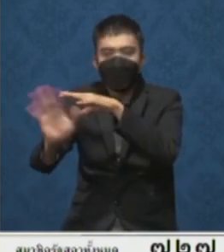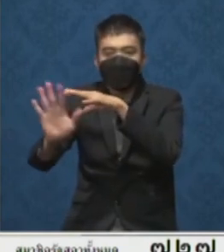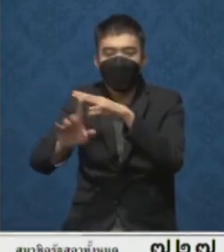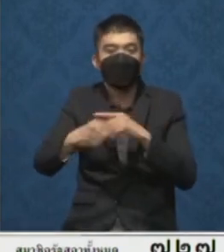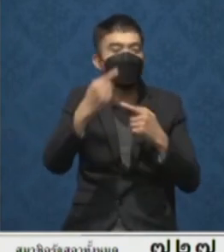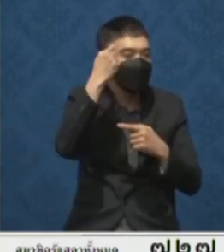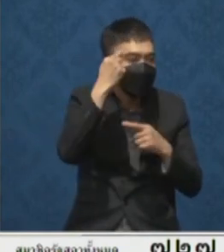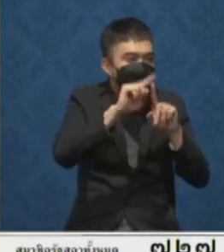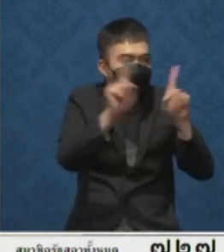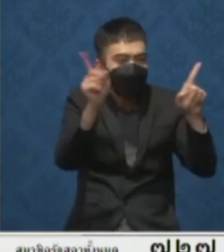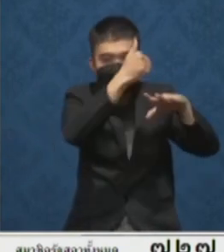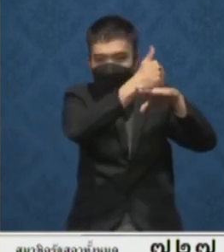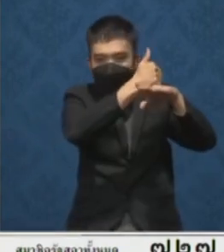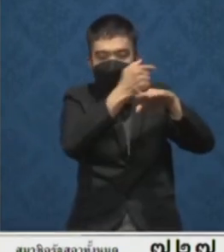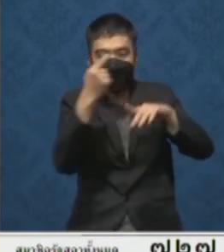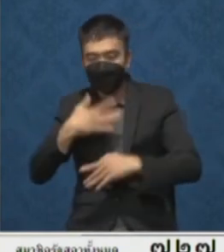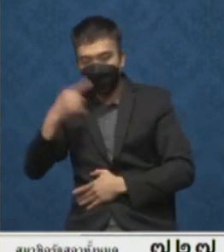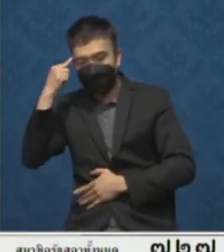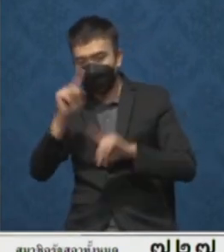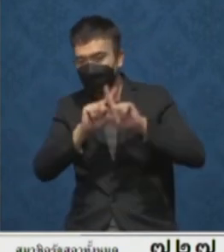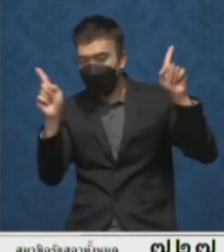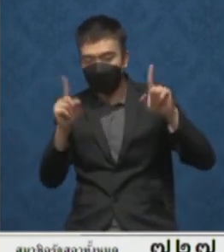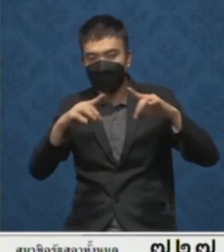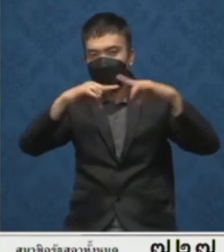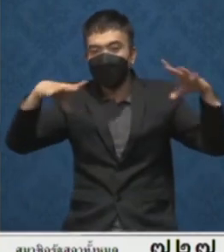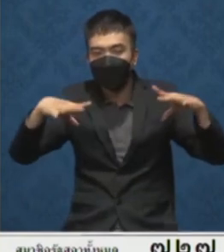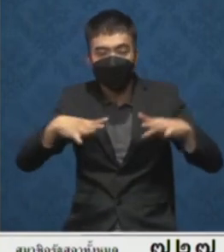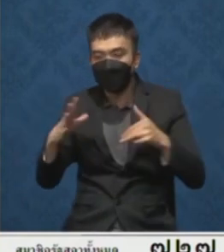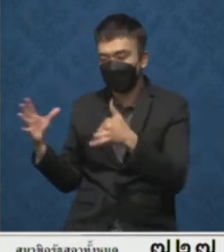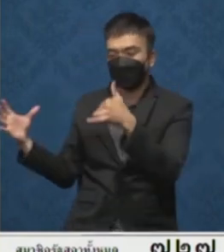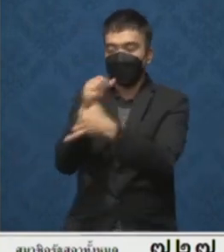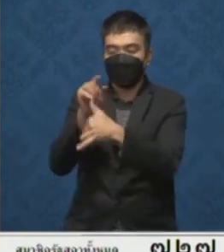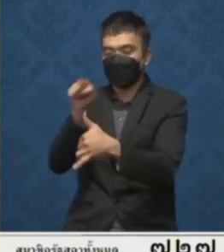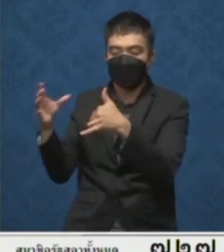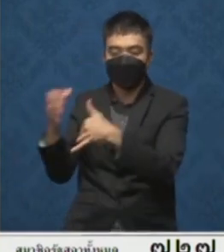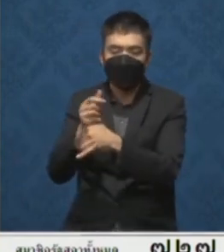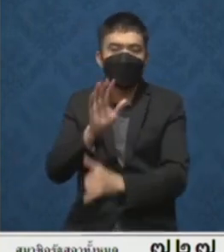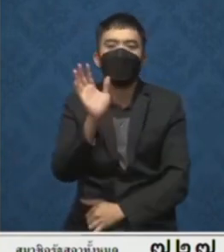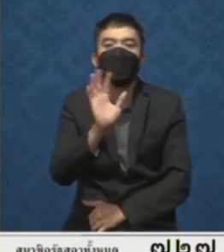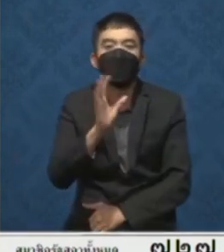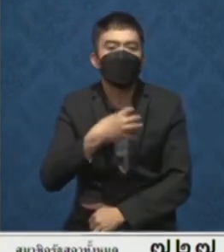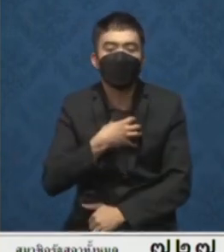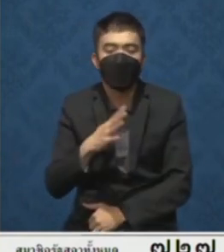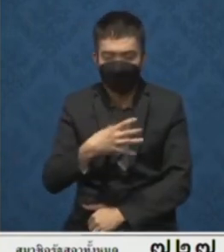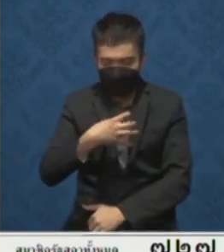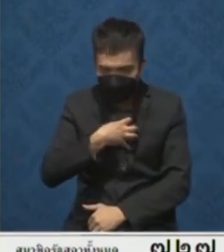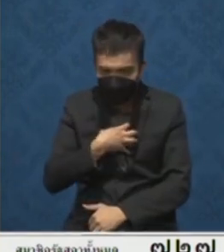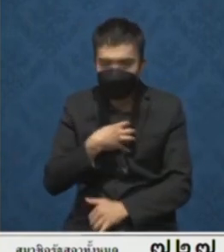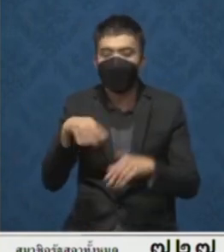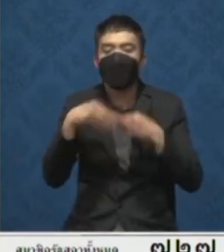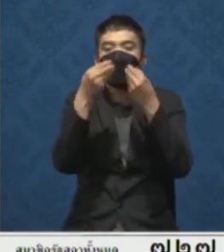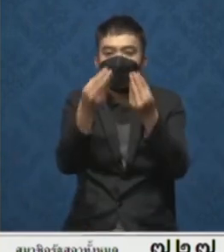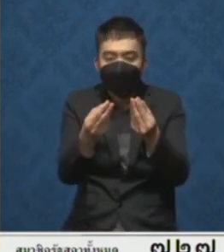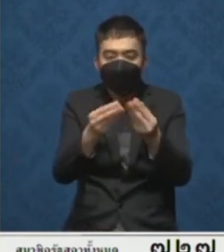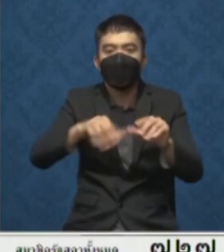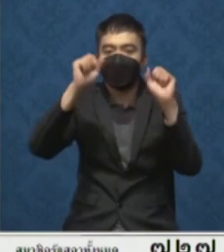จเท่านั้นดิฉันขอเรียกร้องไปยังเพื่อนสมาชิกทุกท่านที่ยังมีมโนธรรมในจิตสำนึกนะคะให้ลงมติรับหลัก